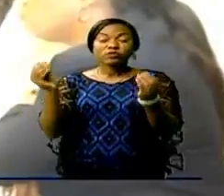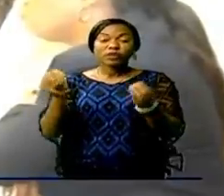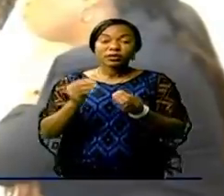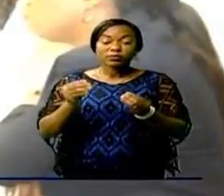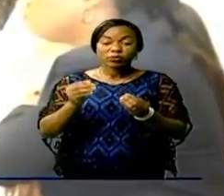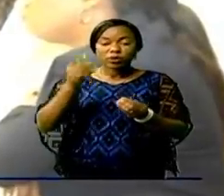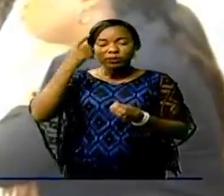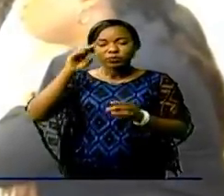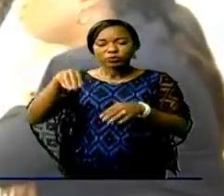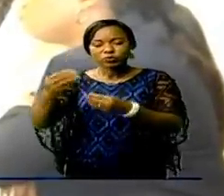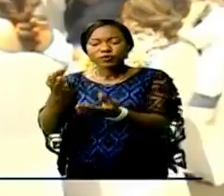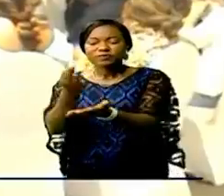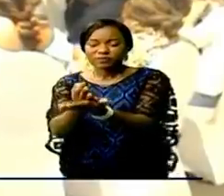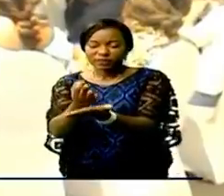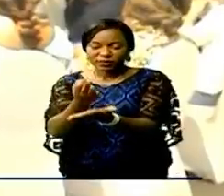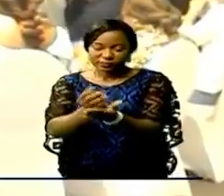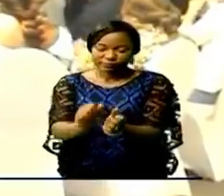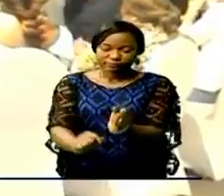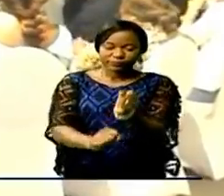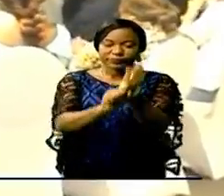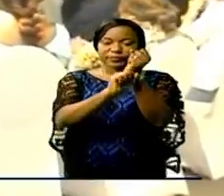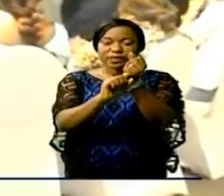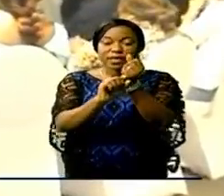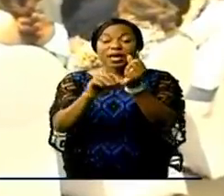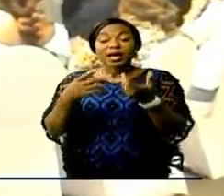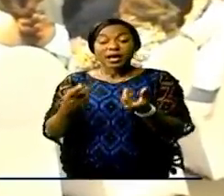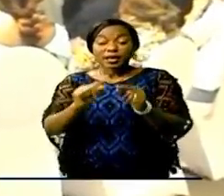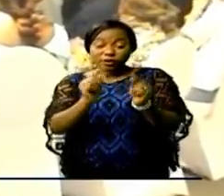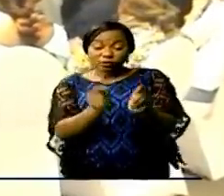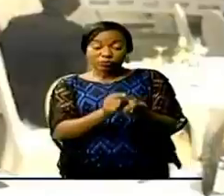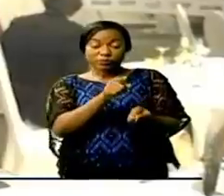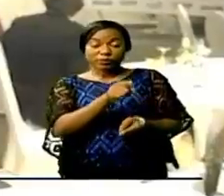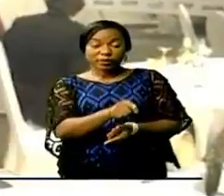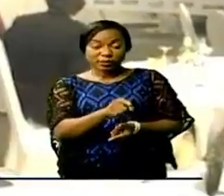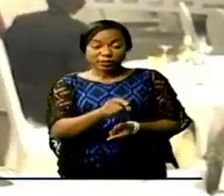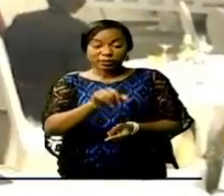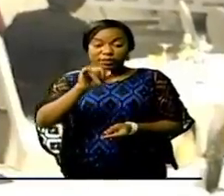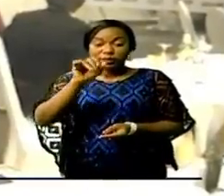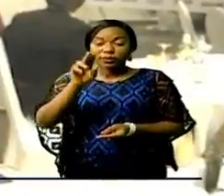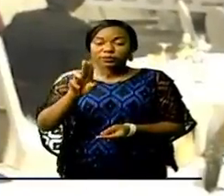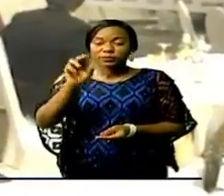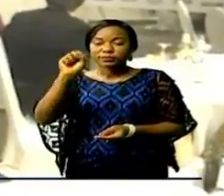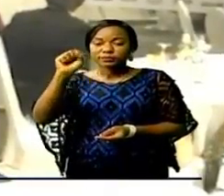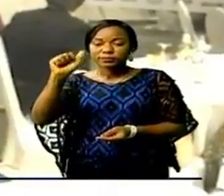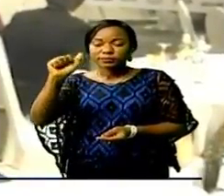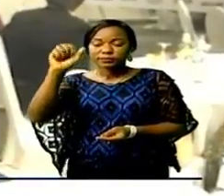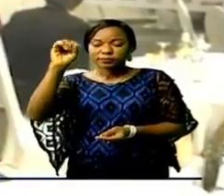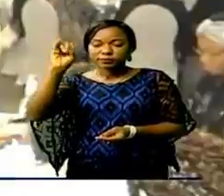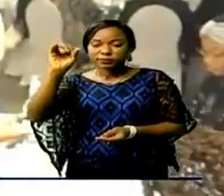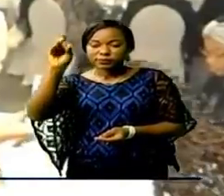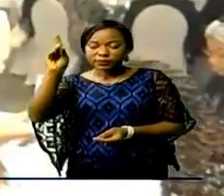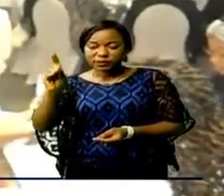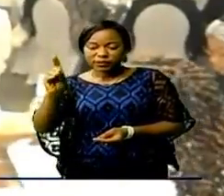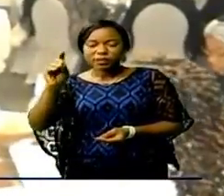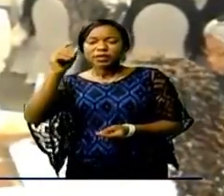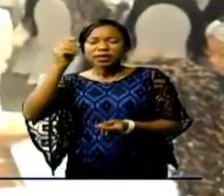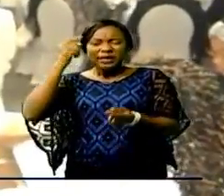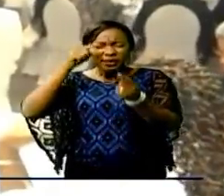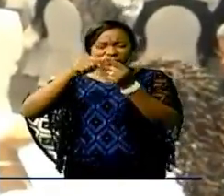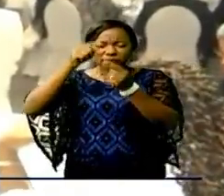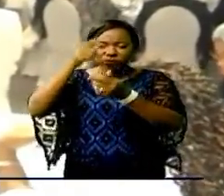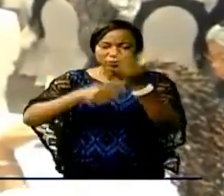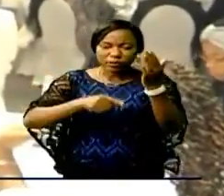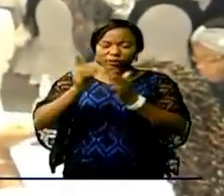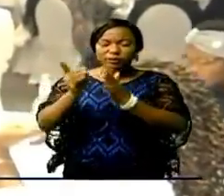RDC et pourquoi pas en Afrique. Cette plateforme de l'USAID a pour objectif principal de contribuer au développement d'une entreprise